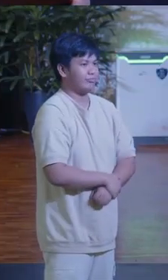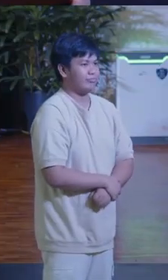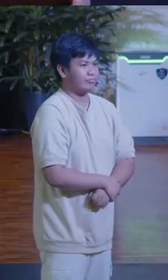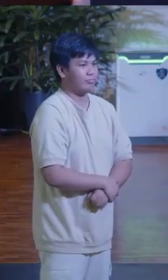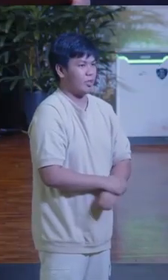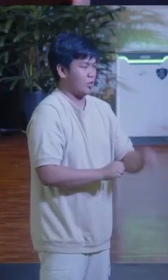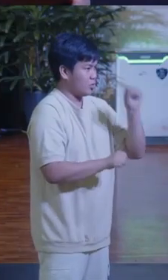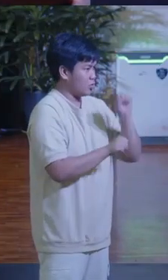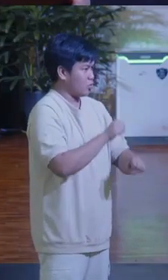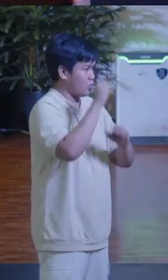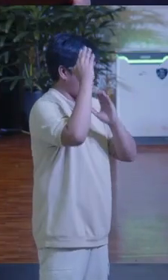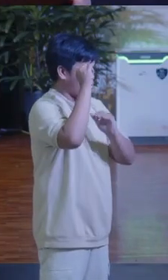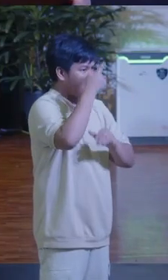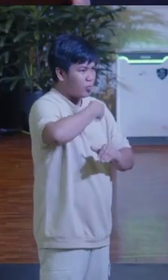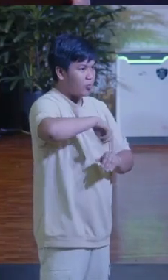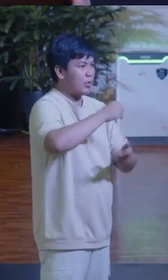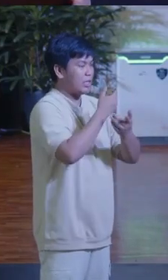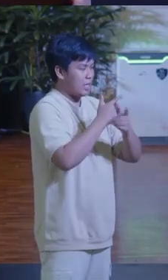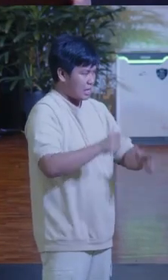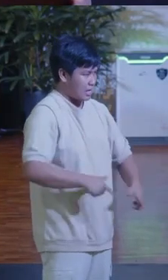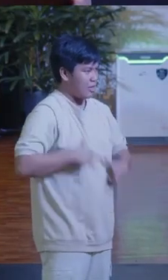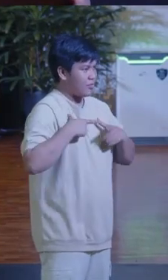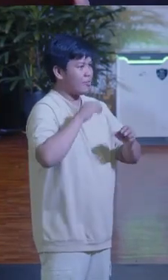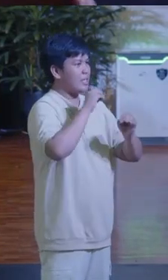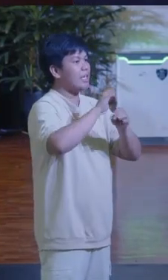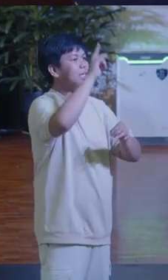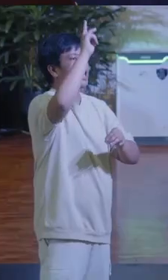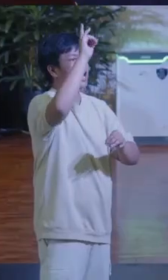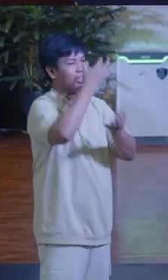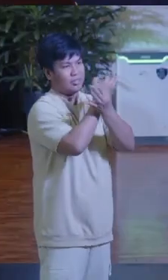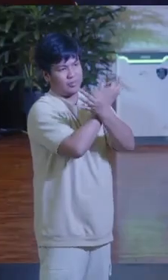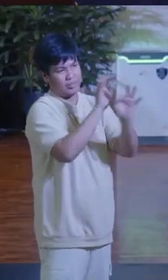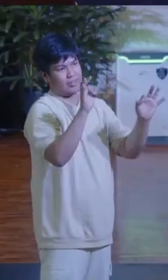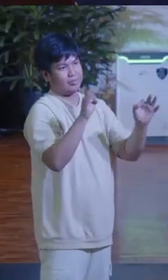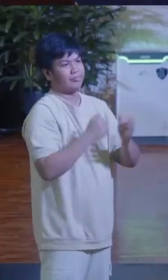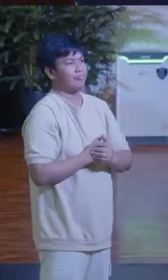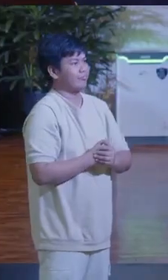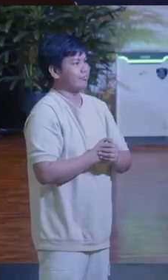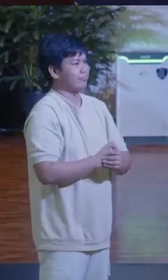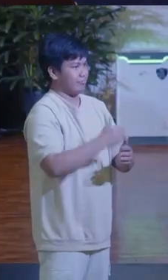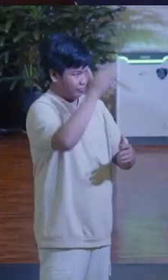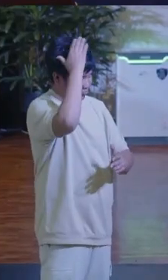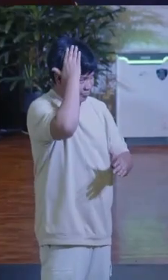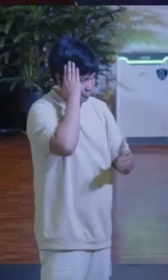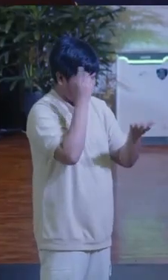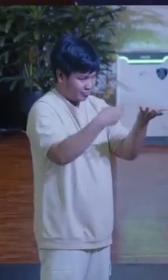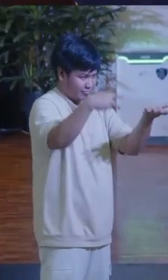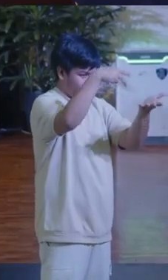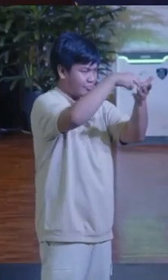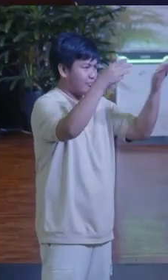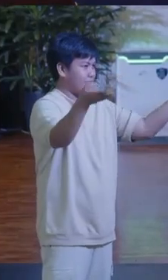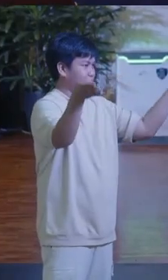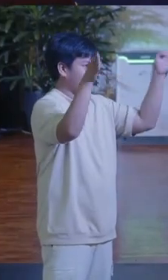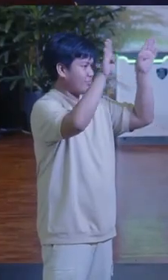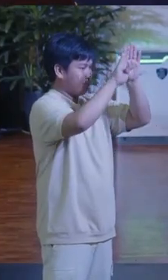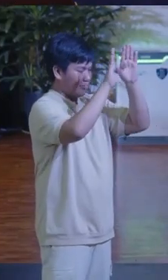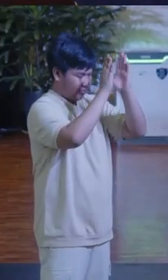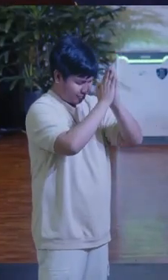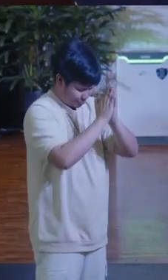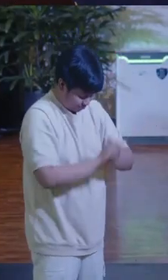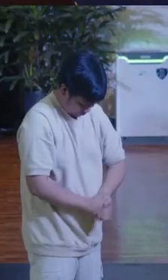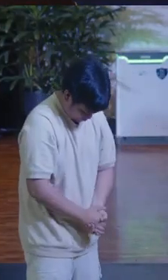Kaya mamuhay tayo sa kalayaan ng grasya ng Panginoon. Tayo po'y tumayo, tayo mananalangin.